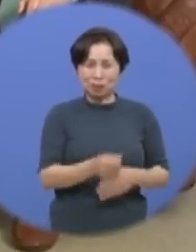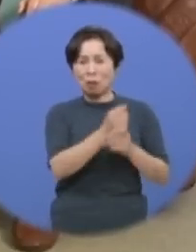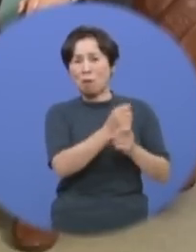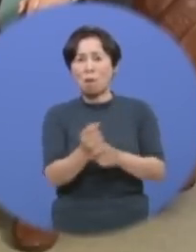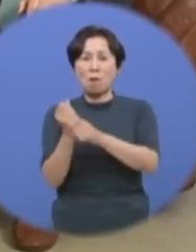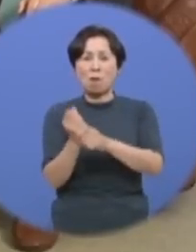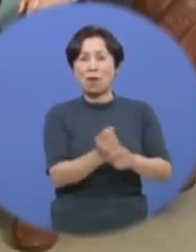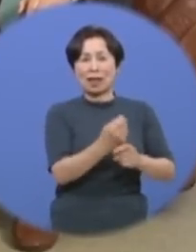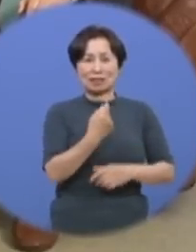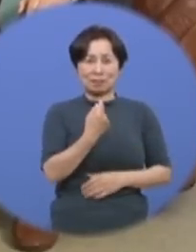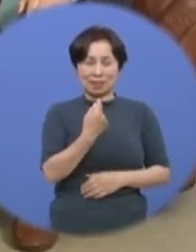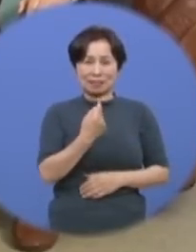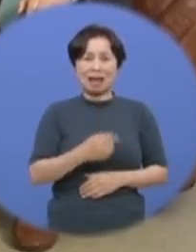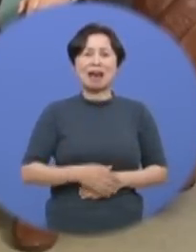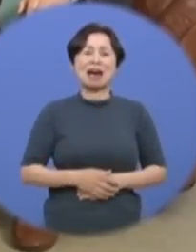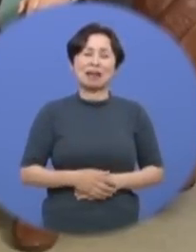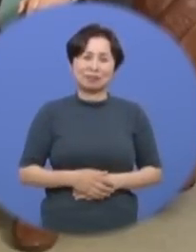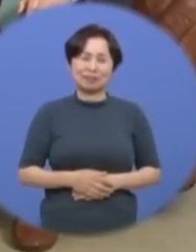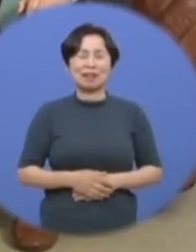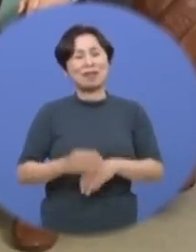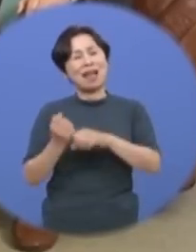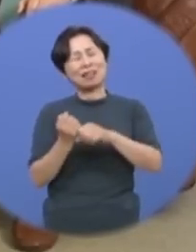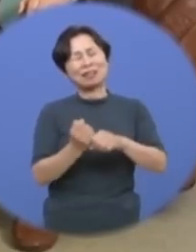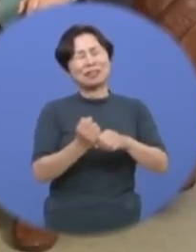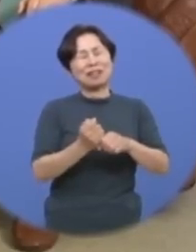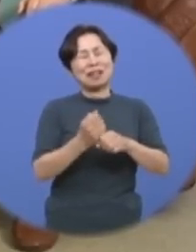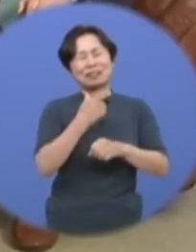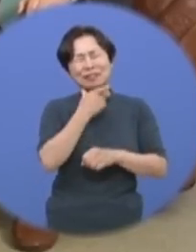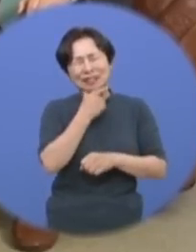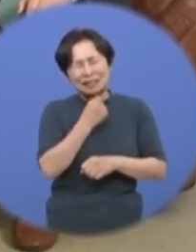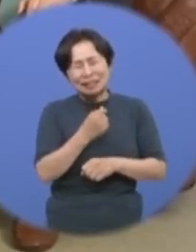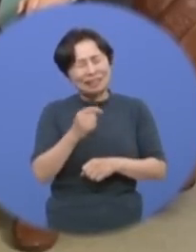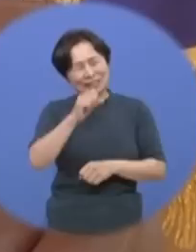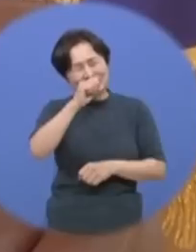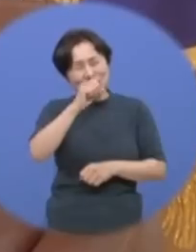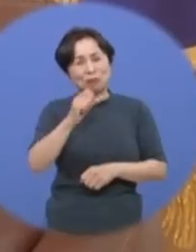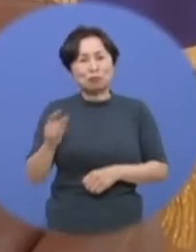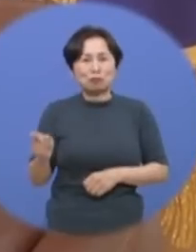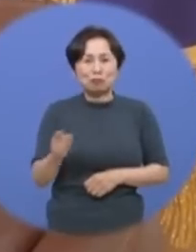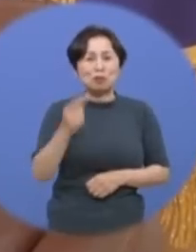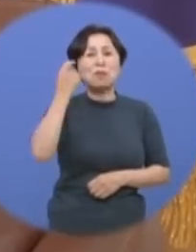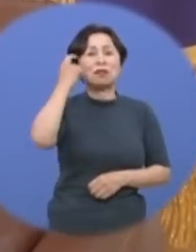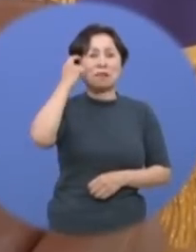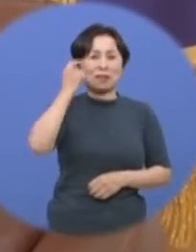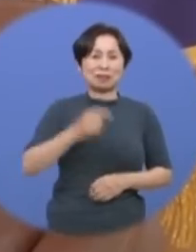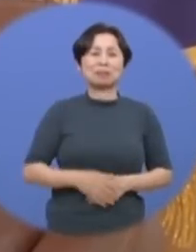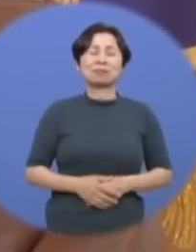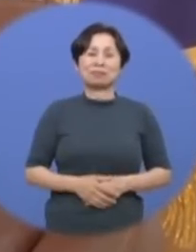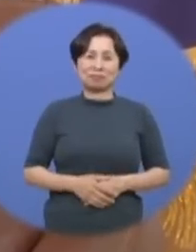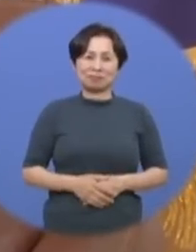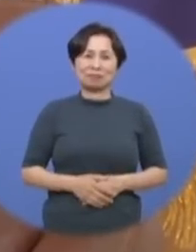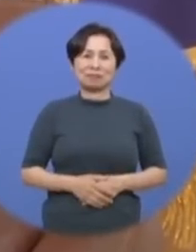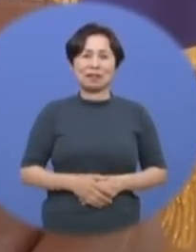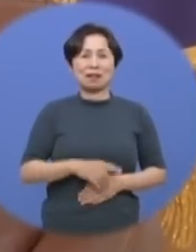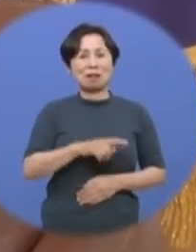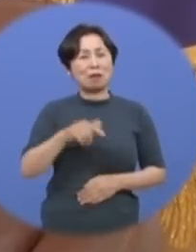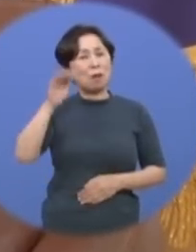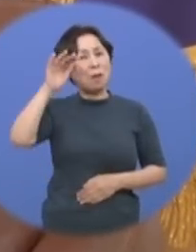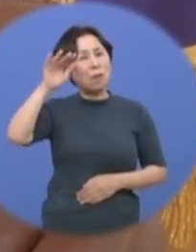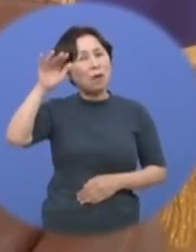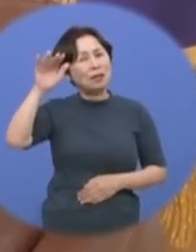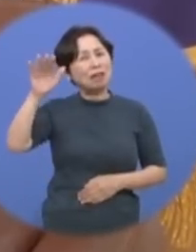スポーツは何でもいいんですけど野球イナート今でもずっと思っていますねいろんな思い出深い試合がここまで